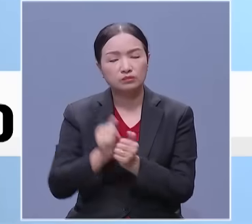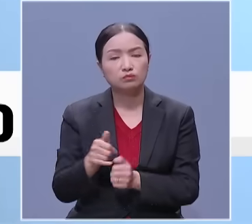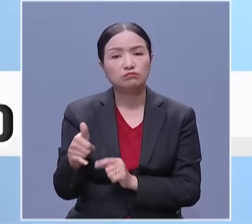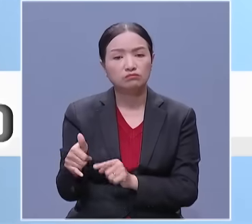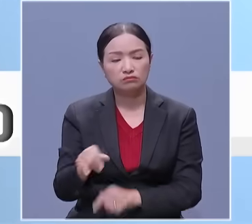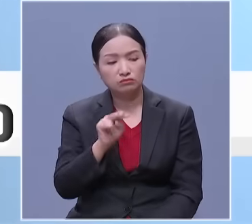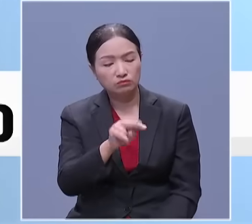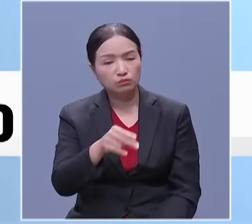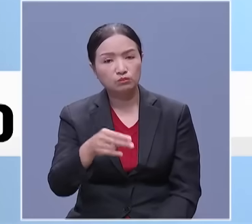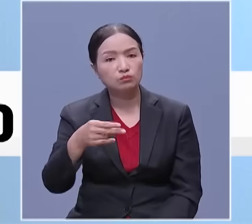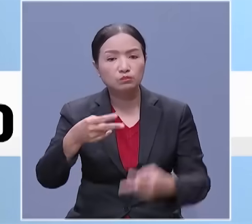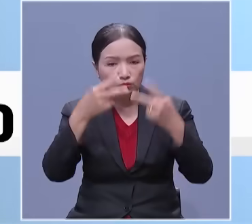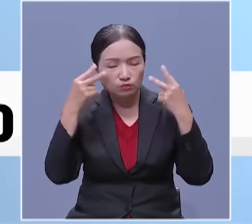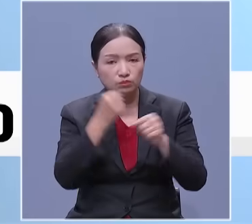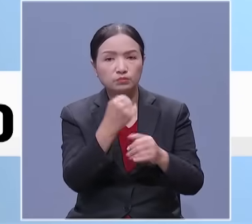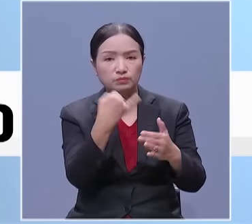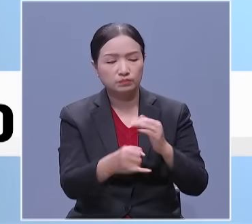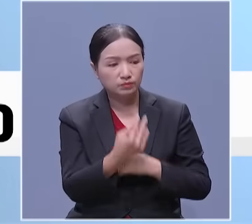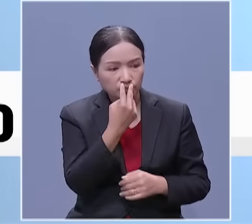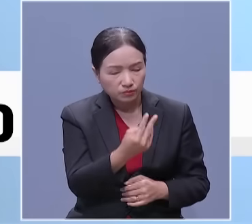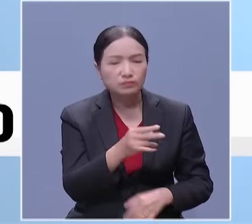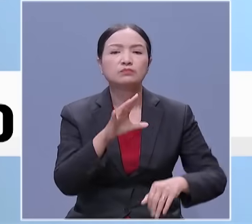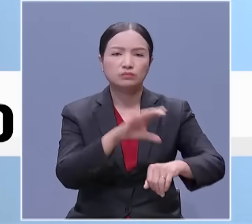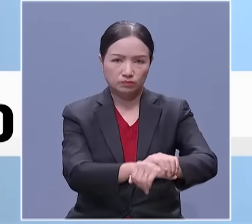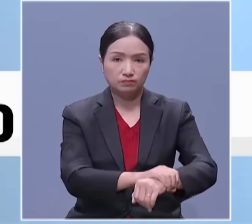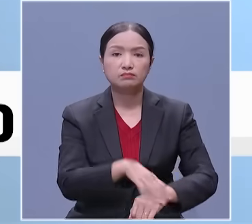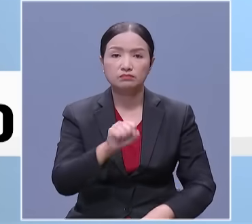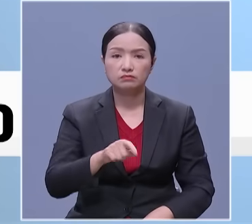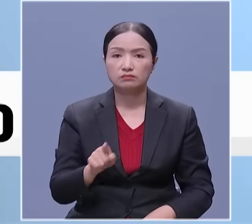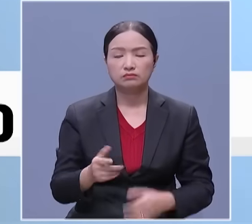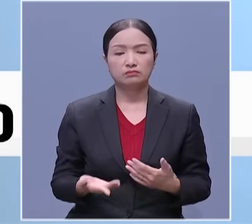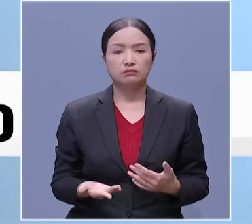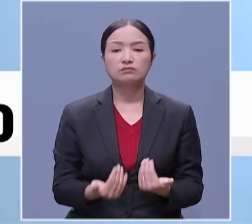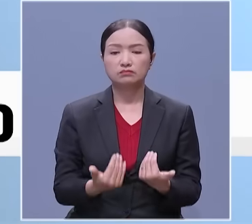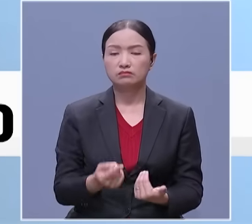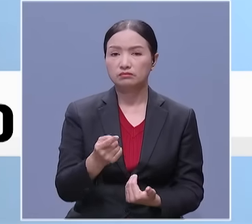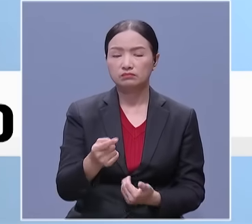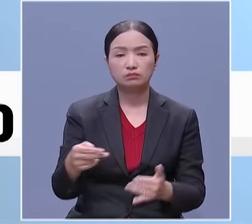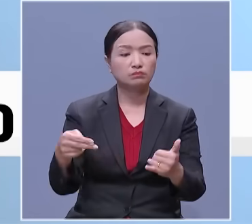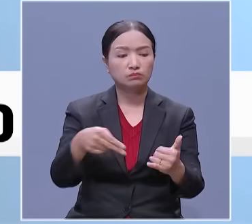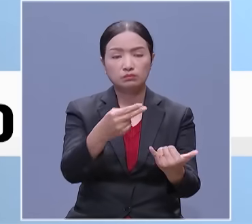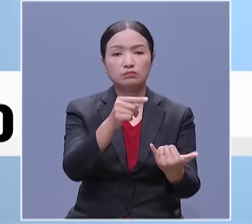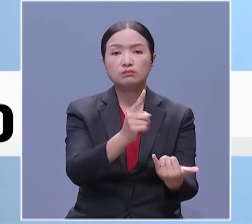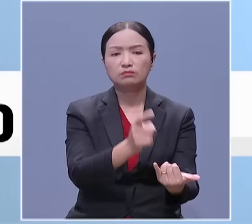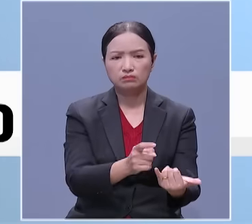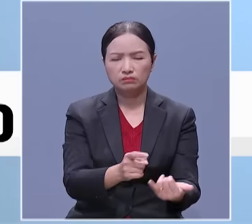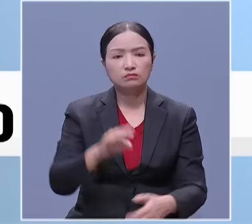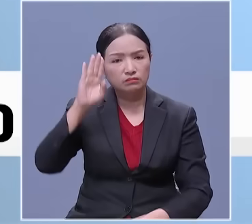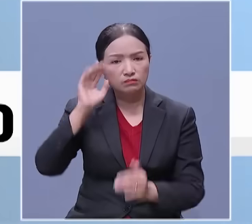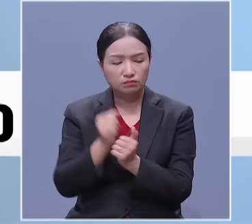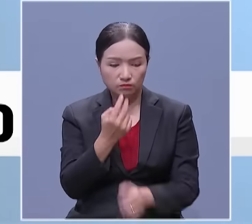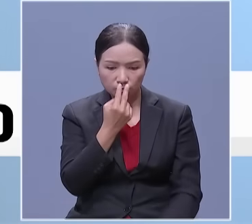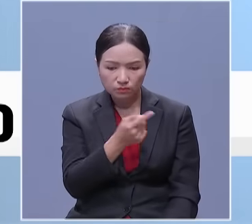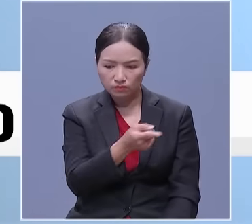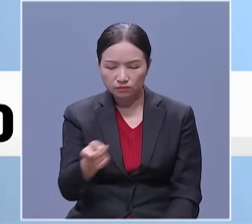เมื่อเห็นคนร้ายหรือการกระทำผิดซึ่งหน้าต้องจับกุมทันทีดังนั้นในคดีนี้ค่ะตำรวจที่อยู่ในที่เกิดเหตุพอเ